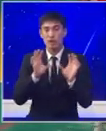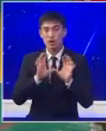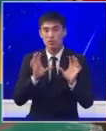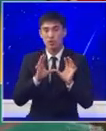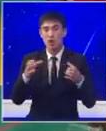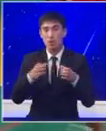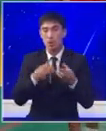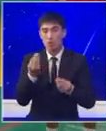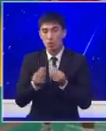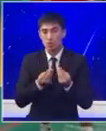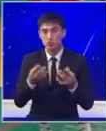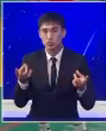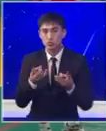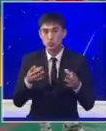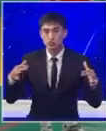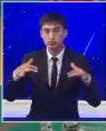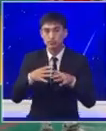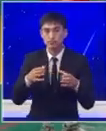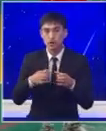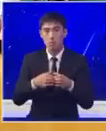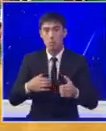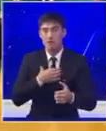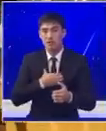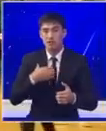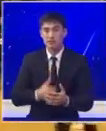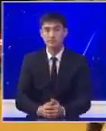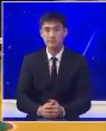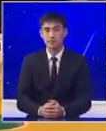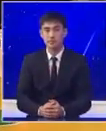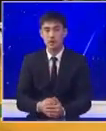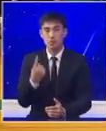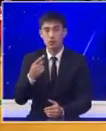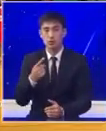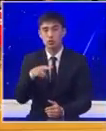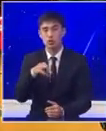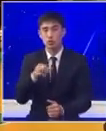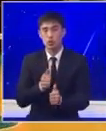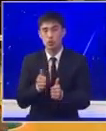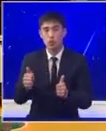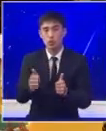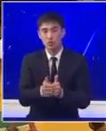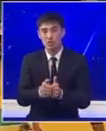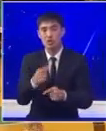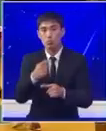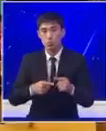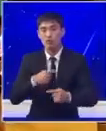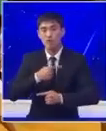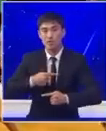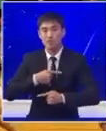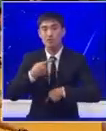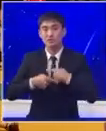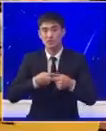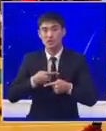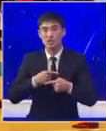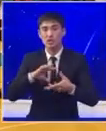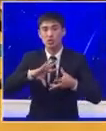ол командный ойын, ода команды дух, моральный состояниесі өте маңызды. Бірінші турдан өткен командалар жартылай финалға, содан кейін финалға өтеді. Жарыс